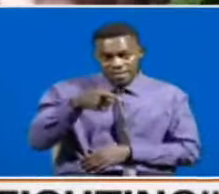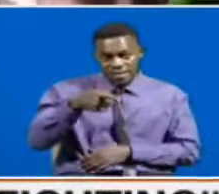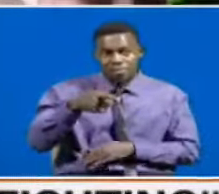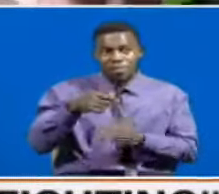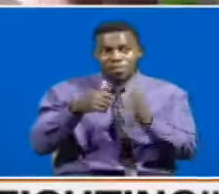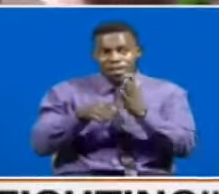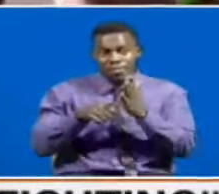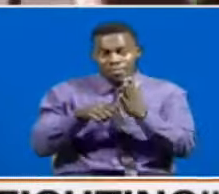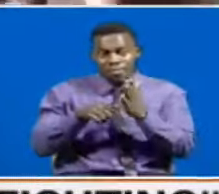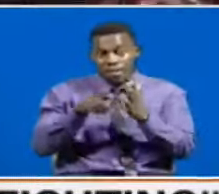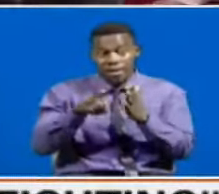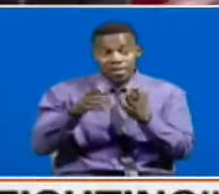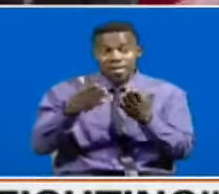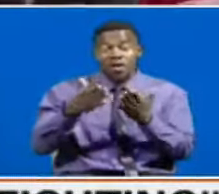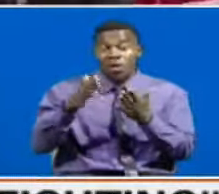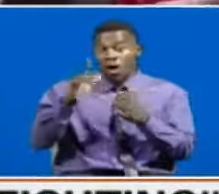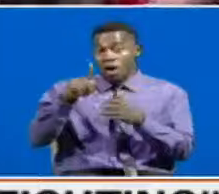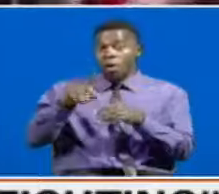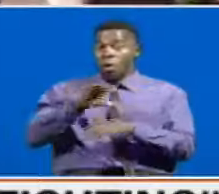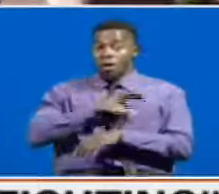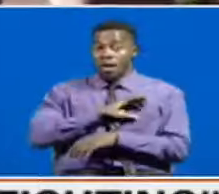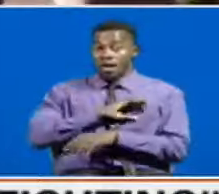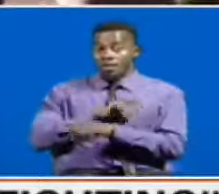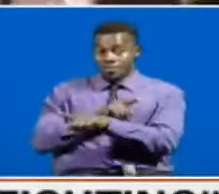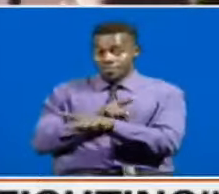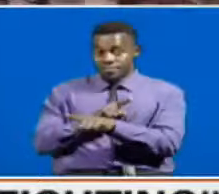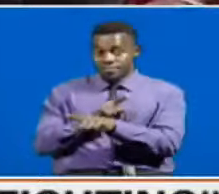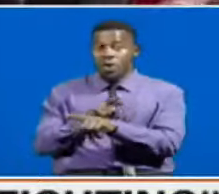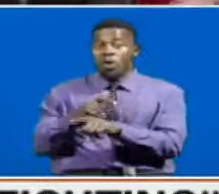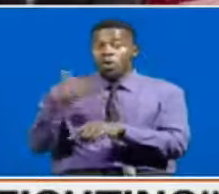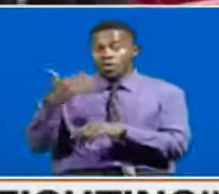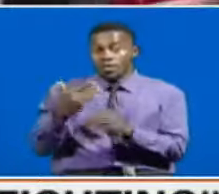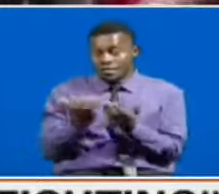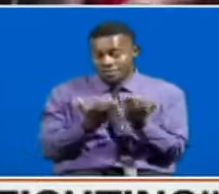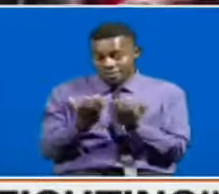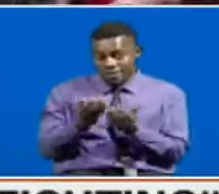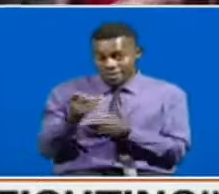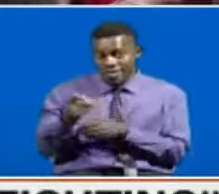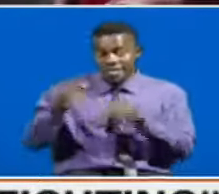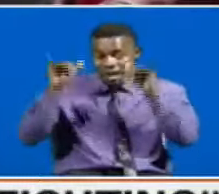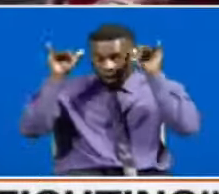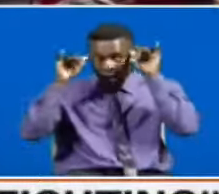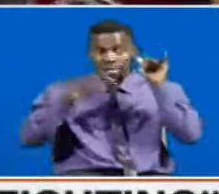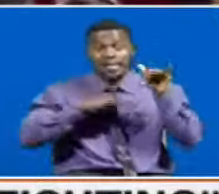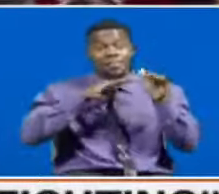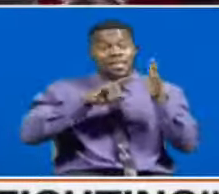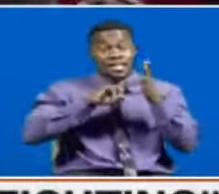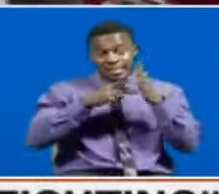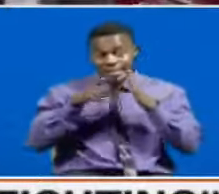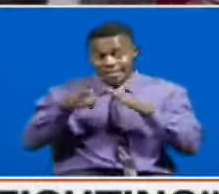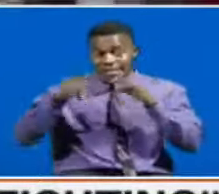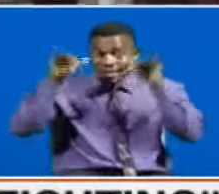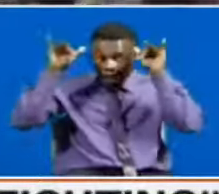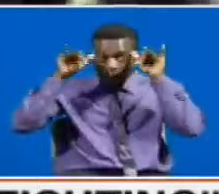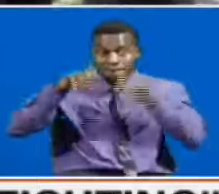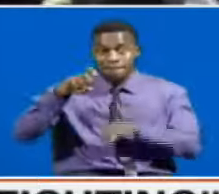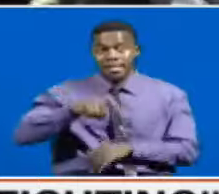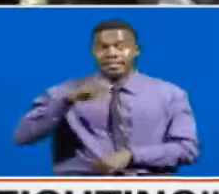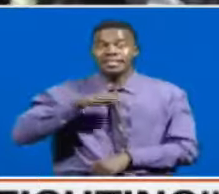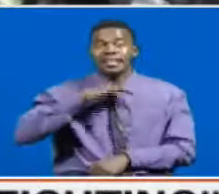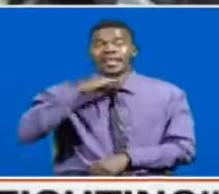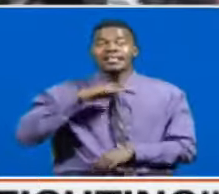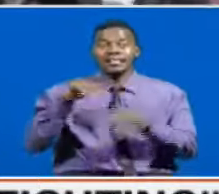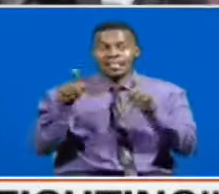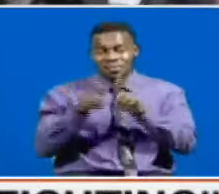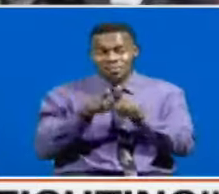kukabiliana na mwenzake, kwani mahanjam huwa namna hii. La hasha. Anapelekwa mbele ya Pilato kwa